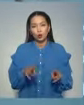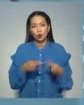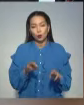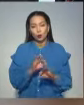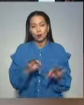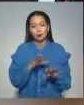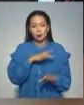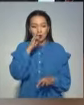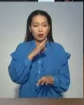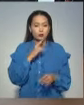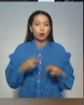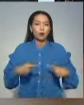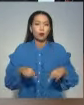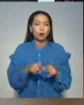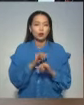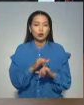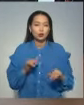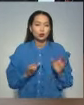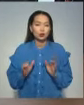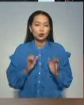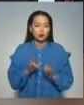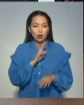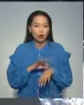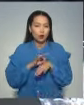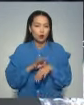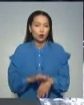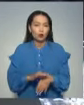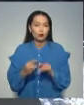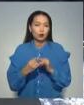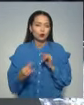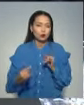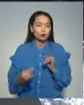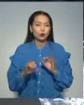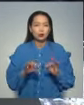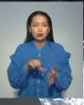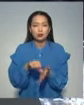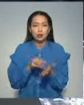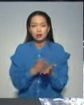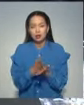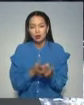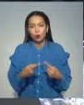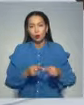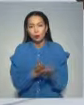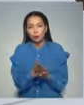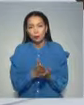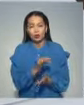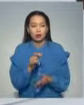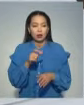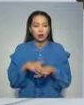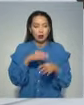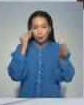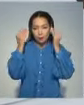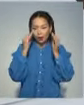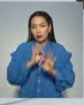айтылды. Қазақстандық қоғамдық даму институты ұйымдастырған шараға саясаттанушылар, қоғам қайраткерлері және сарапшылар қатысты.